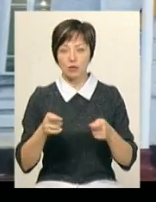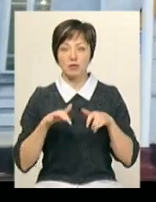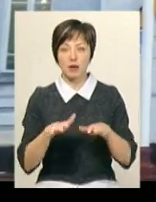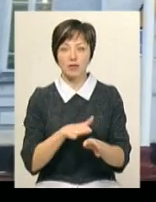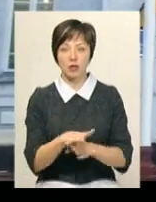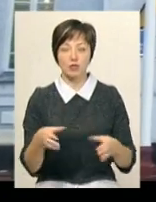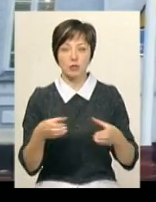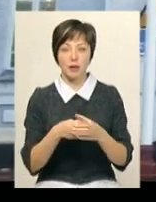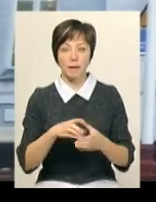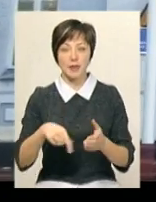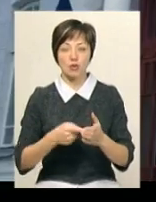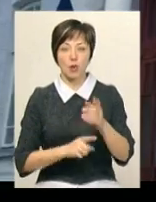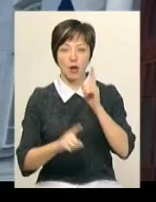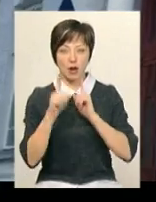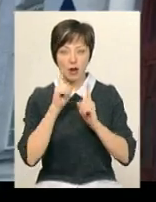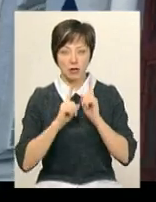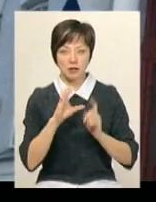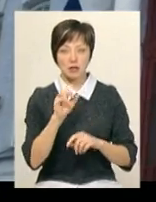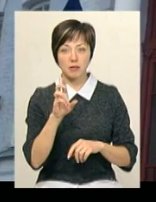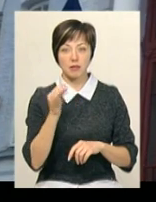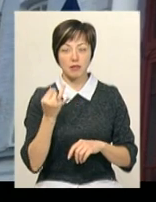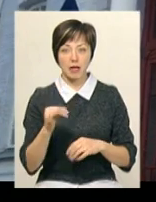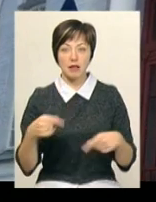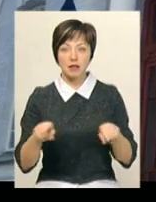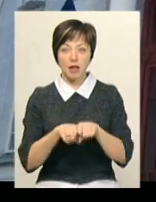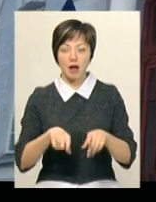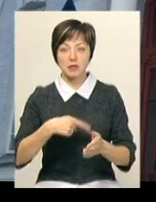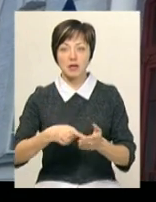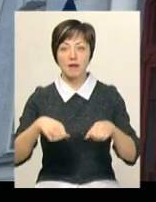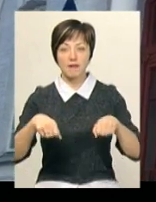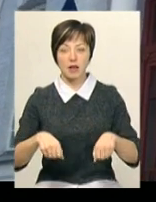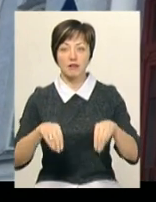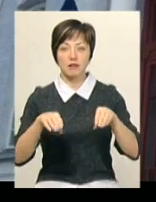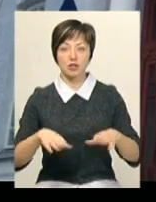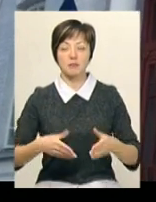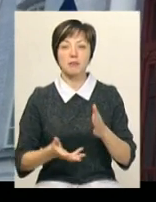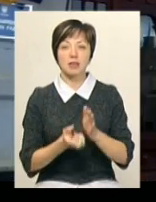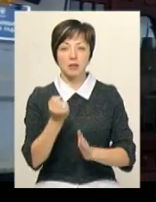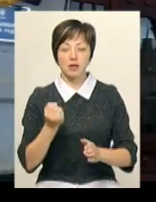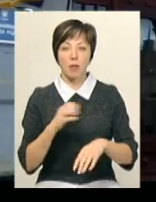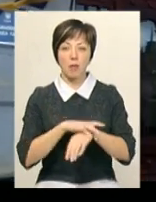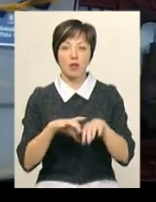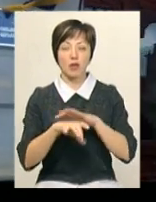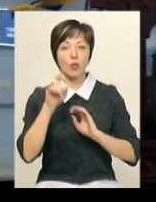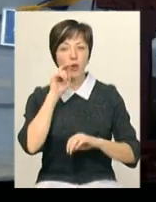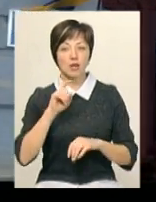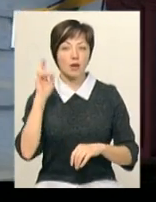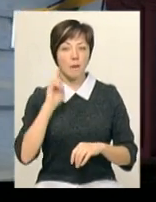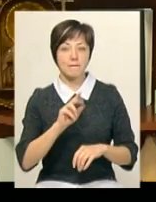виконавчого комітету Хмельницької міської ради Юлія Сабій. Так міська влада вирішила підтримати полонених українських моряків.